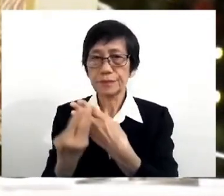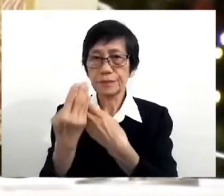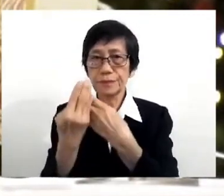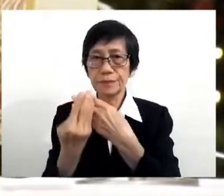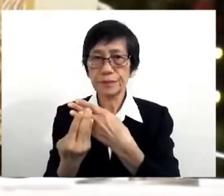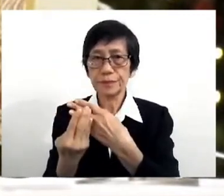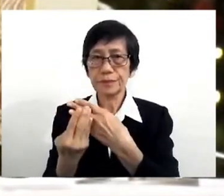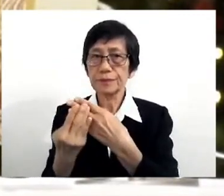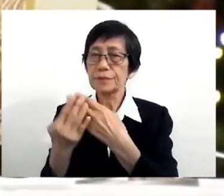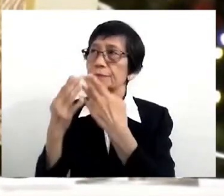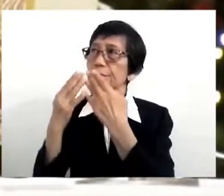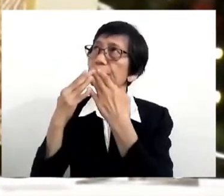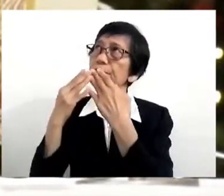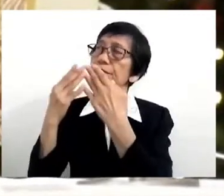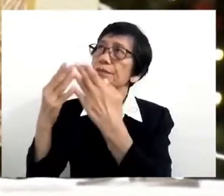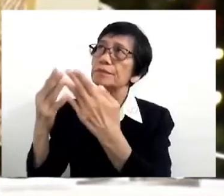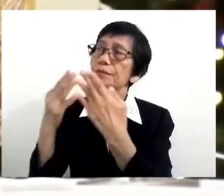pinasalamatan kanya,